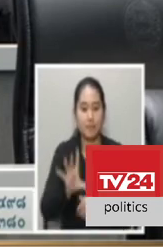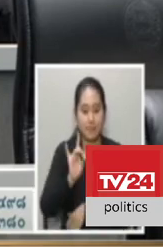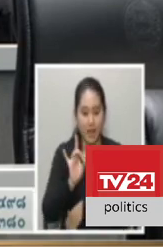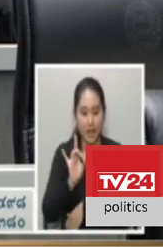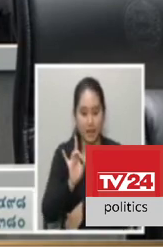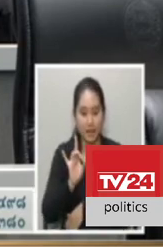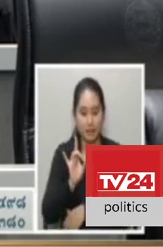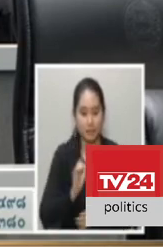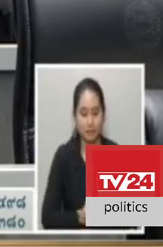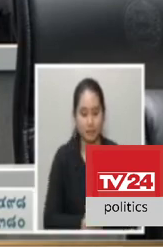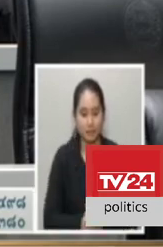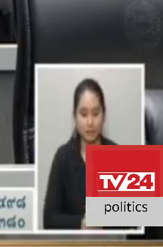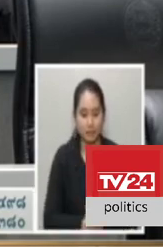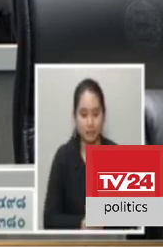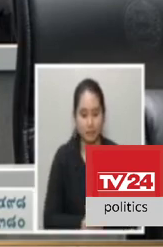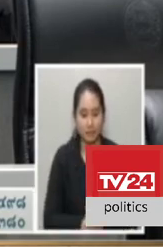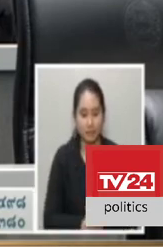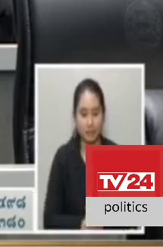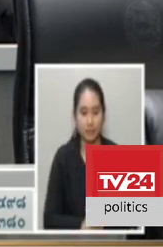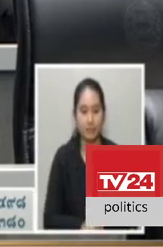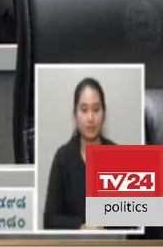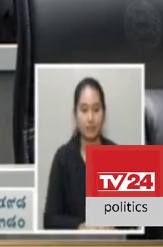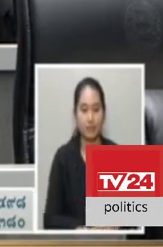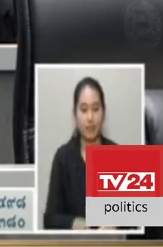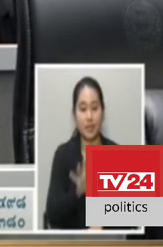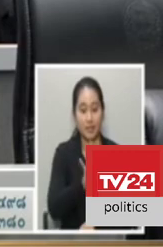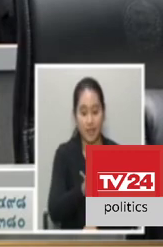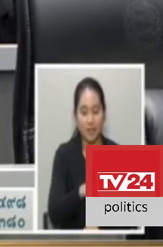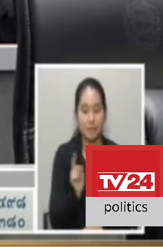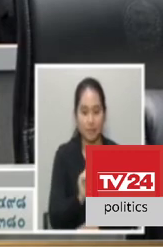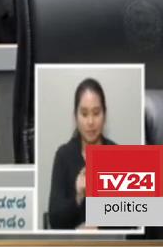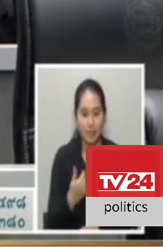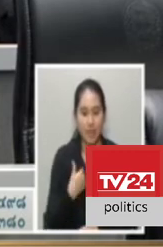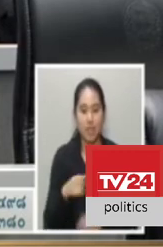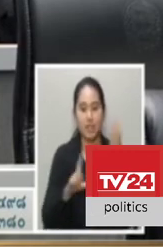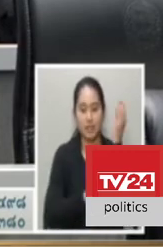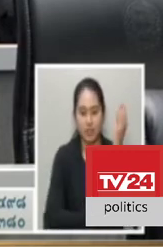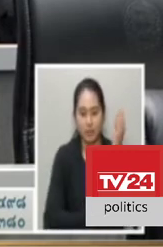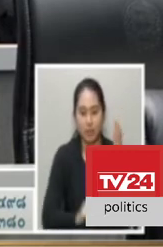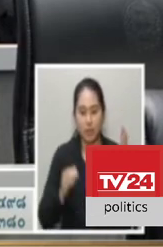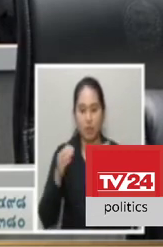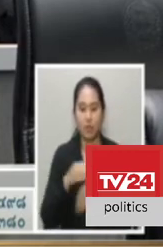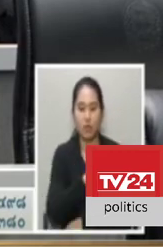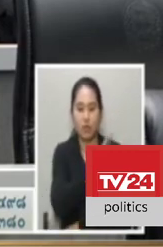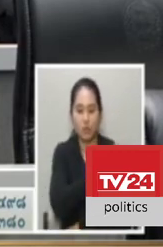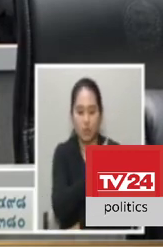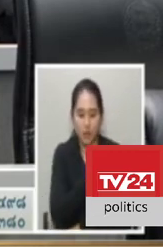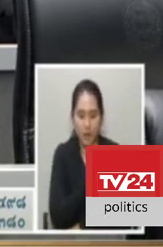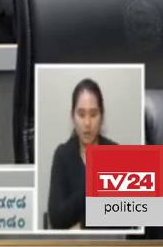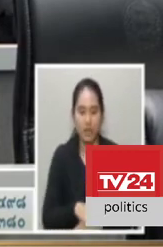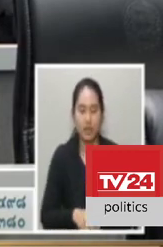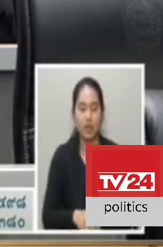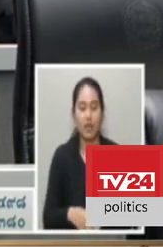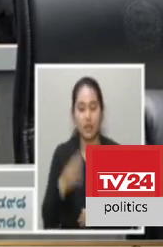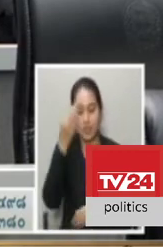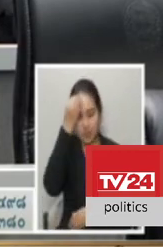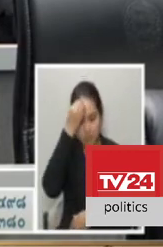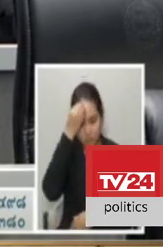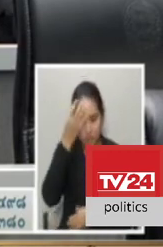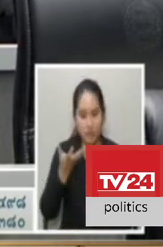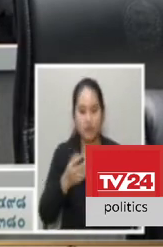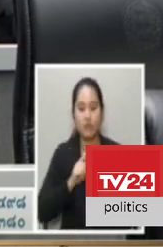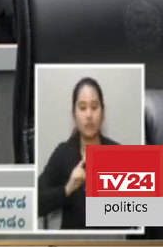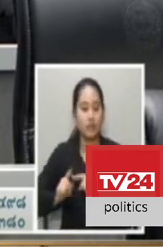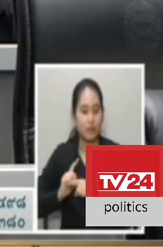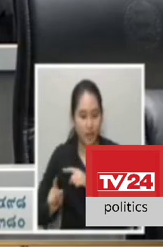ย7ประเทศในนั้นได้แก่สิงคโปร์บรูไนมาเลเซียเวียดนามออสเตรเลียนิวซีแลนด์และญี่ปุ่นเป็นสมาชิ